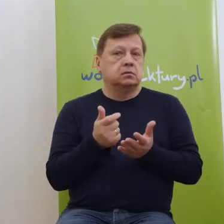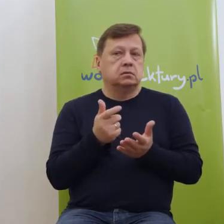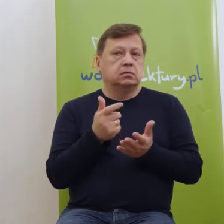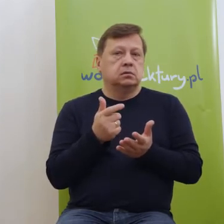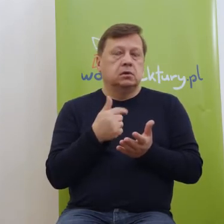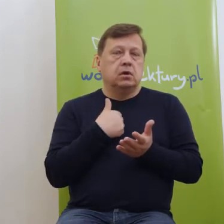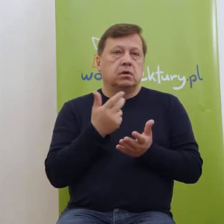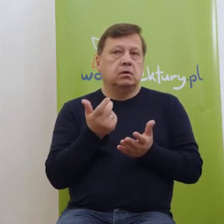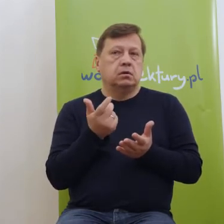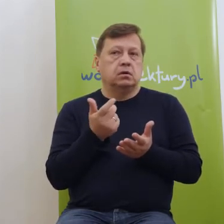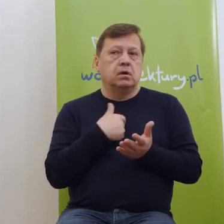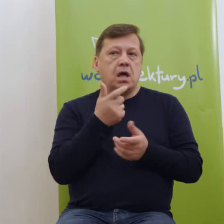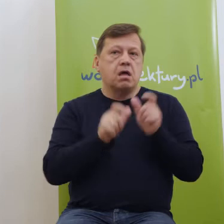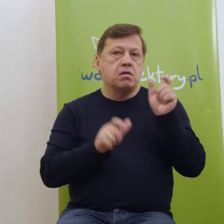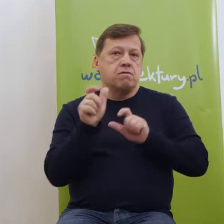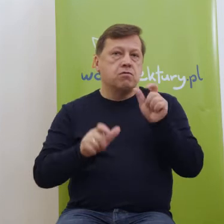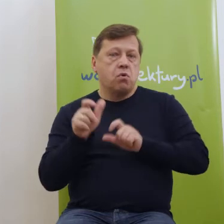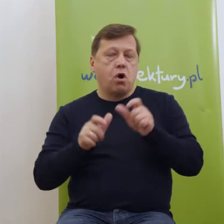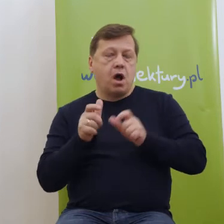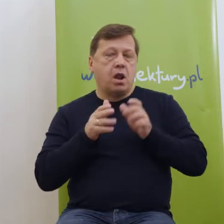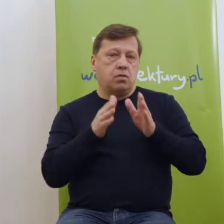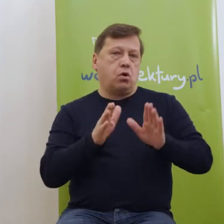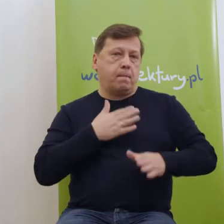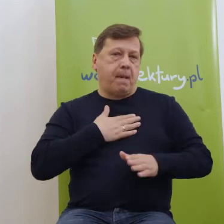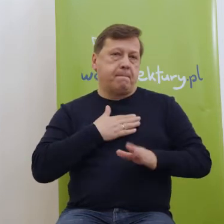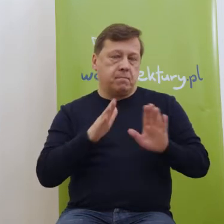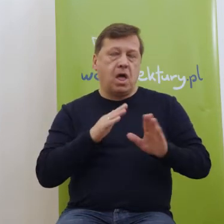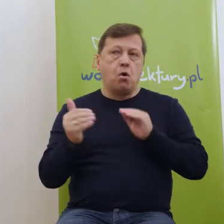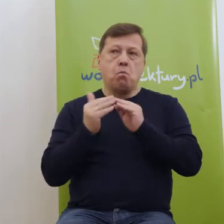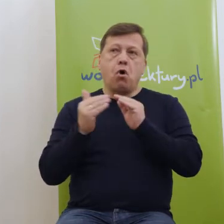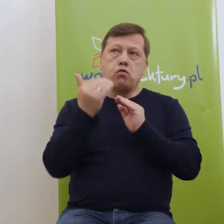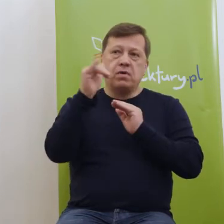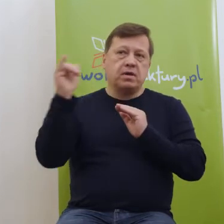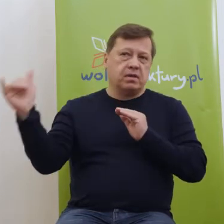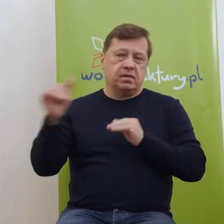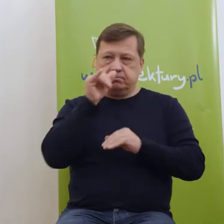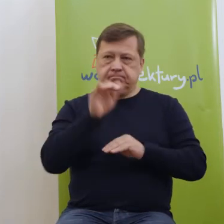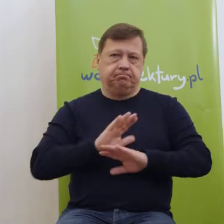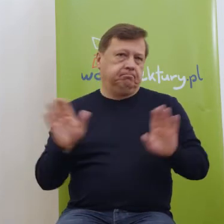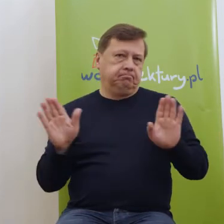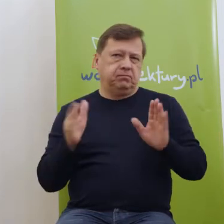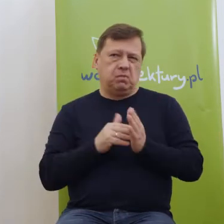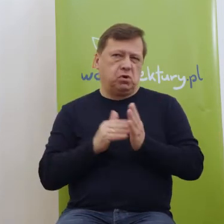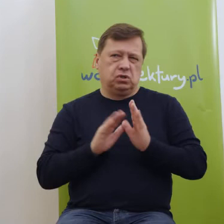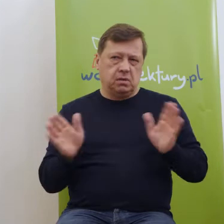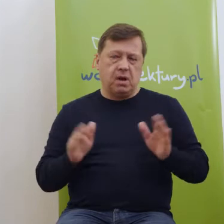że nie muszę być porównywana do nikogo. A nawet jeżeli będę,